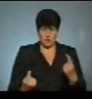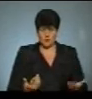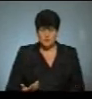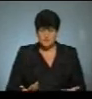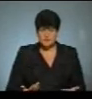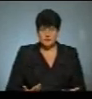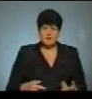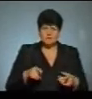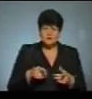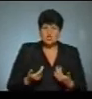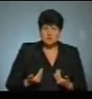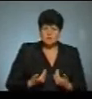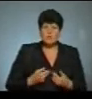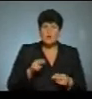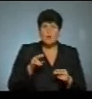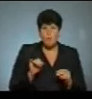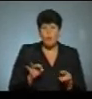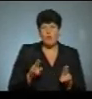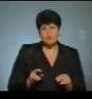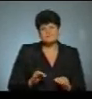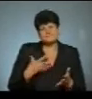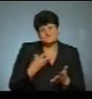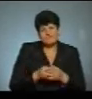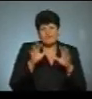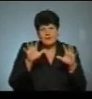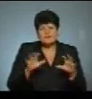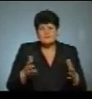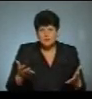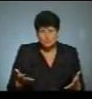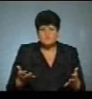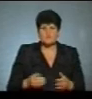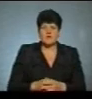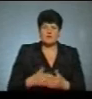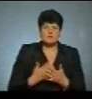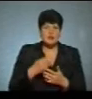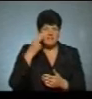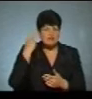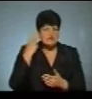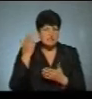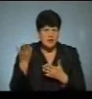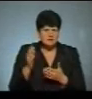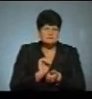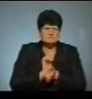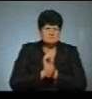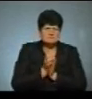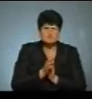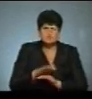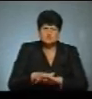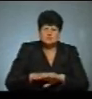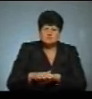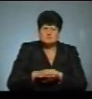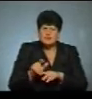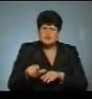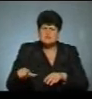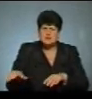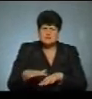І вони живуть по поняттях. Та? Або ж, наприклад, в Китаї. Там дуже велика щільність і дуже